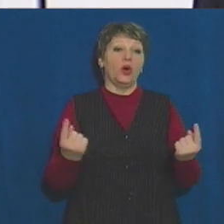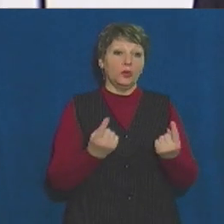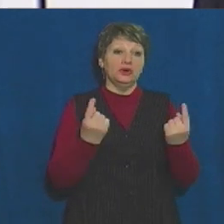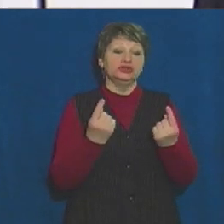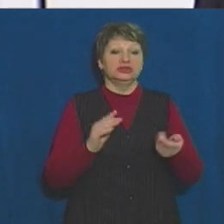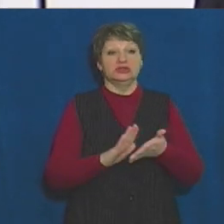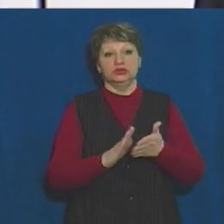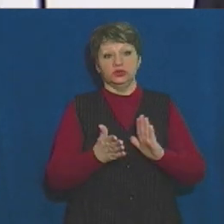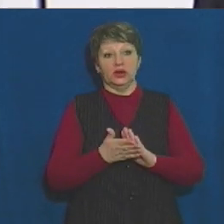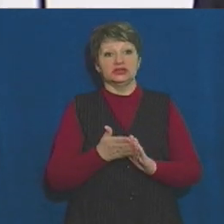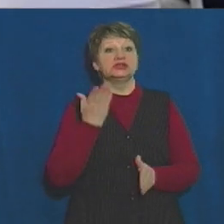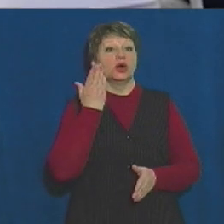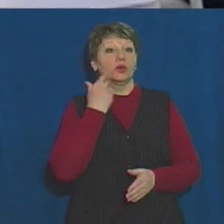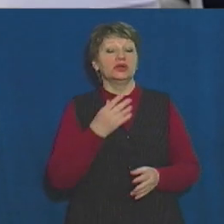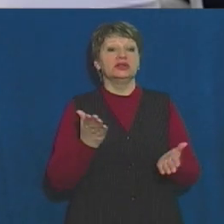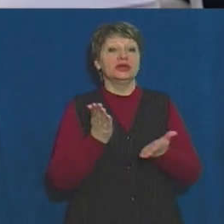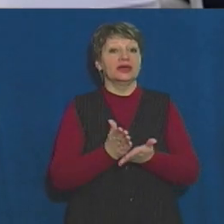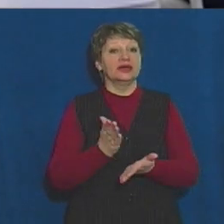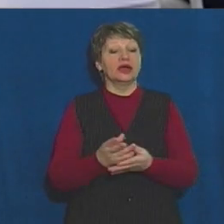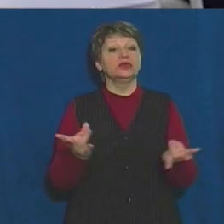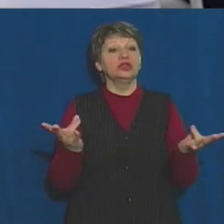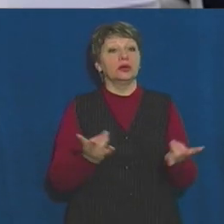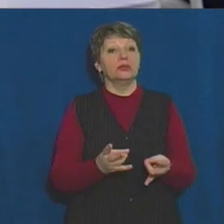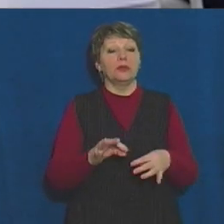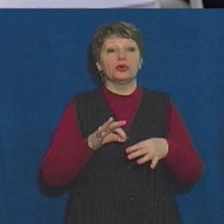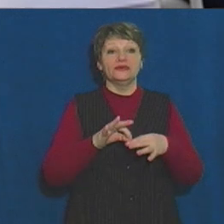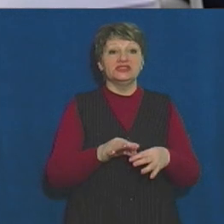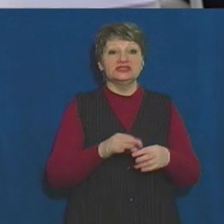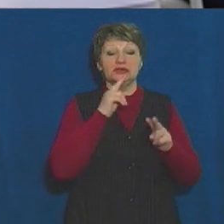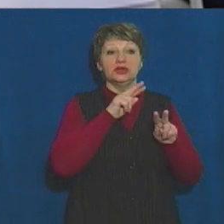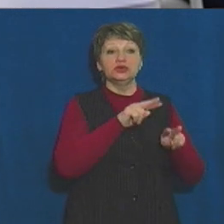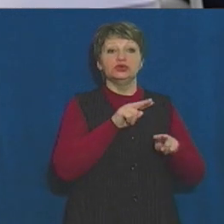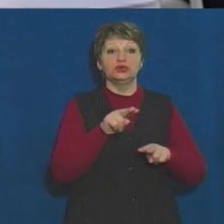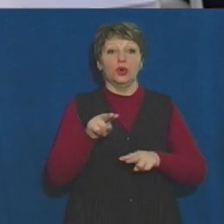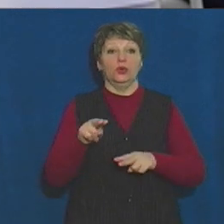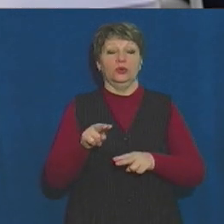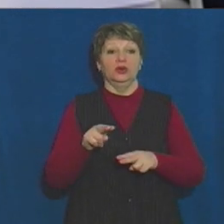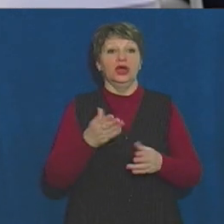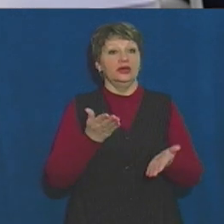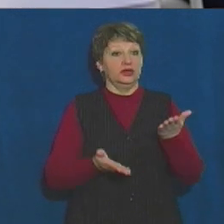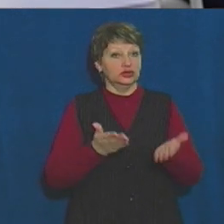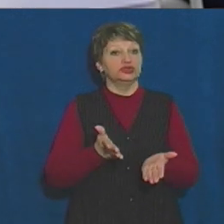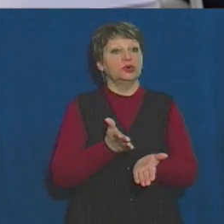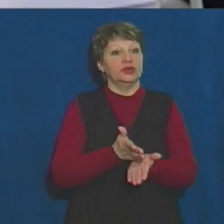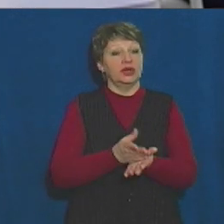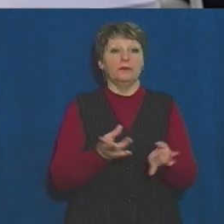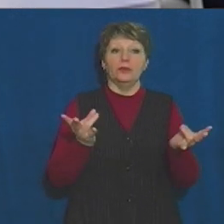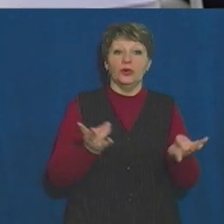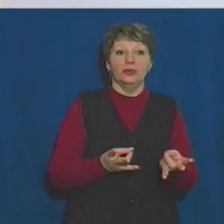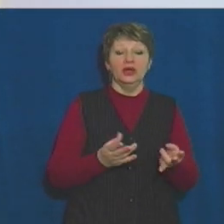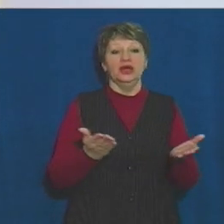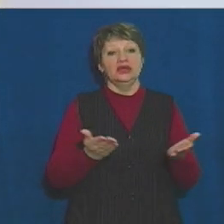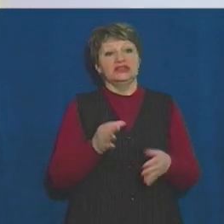коли є необхідність провести догляд, якщо є потреби, якщо десь якісь рослини хворі